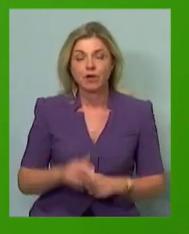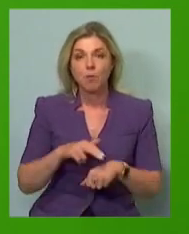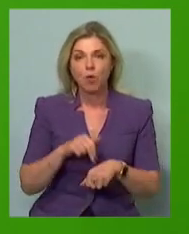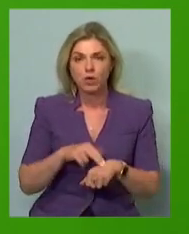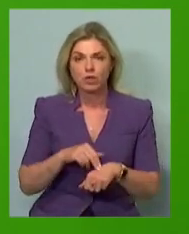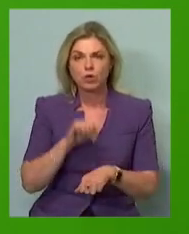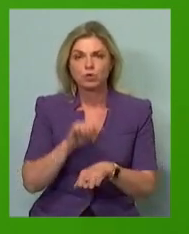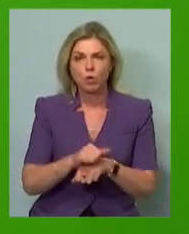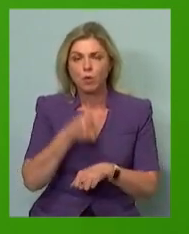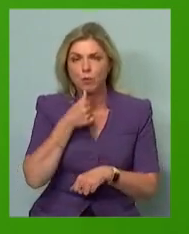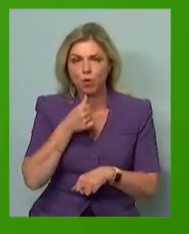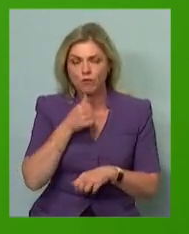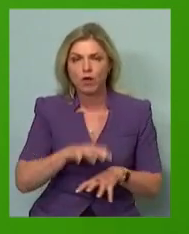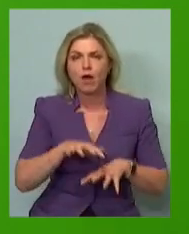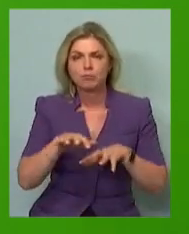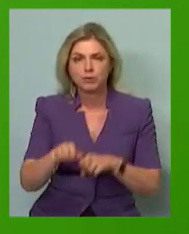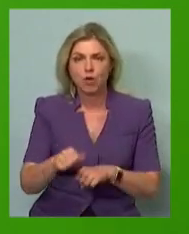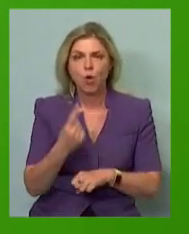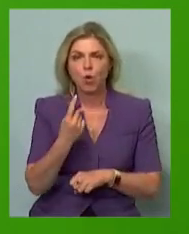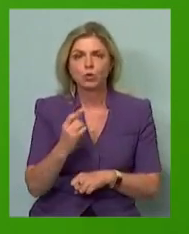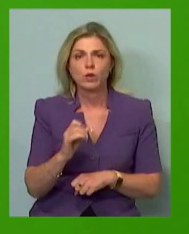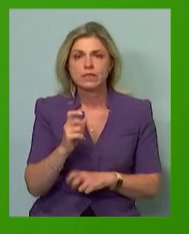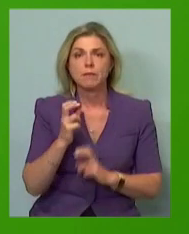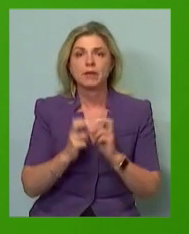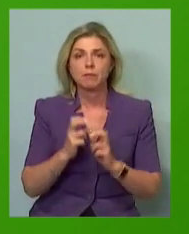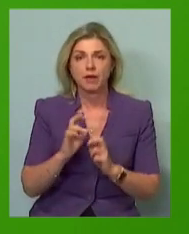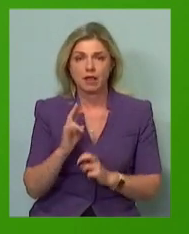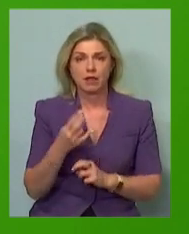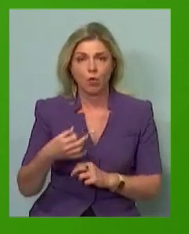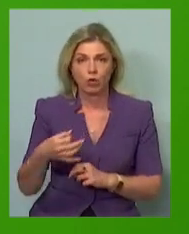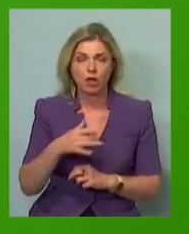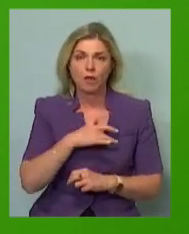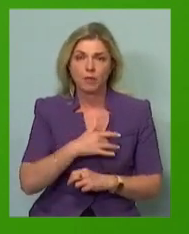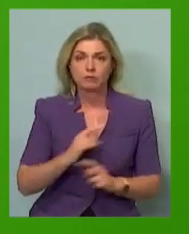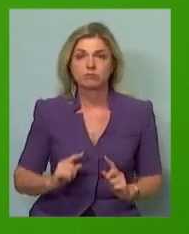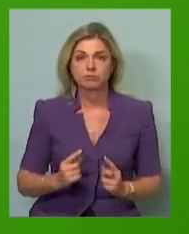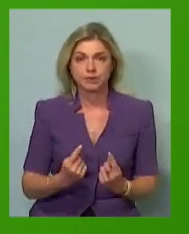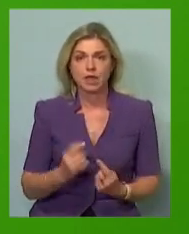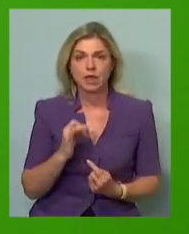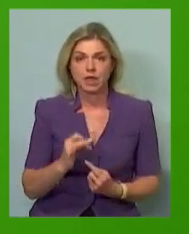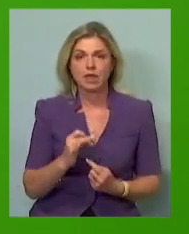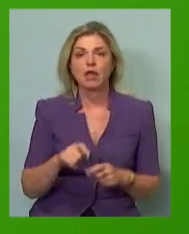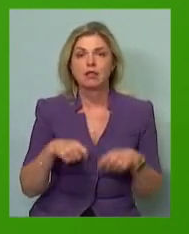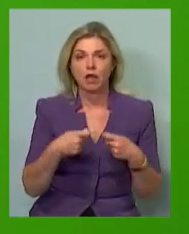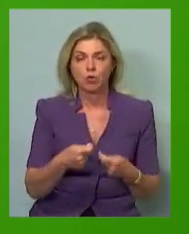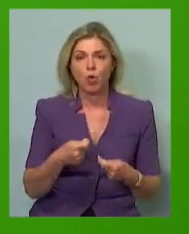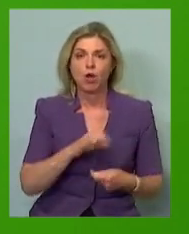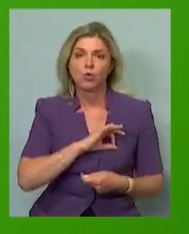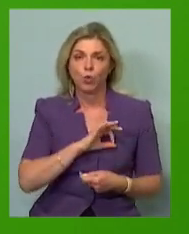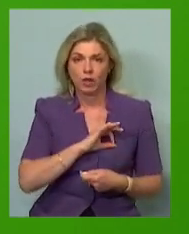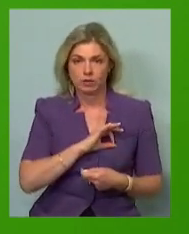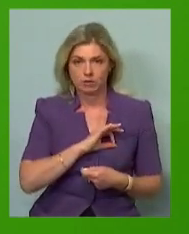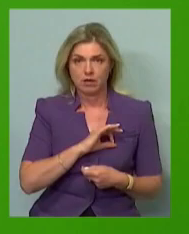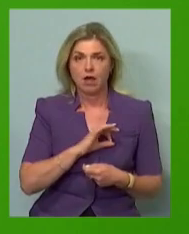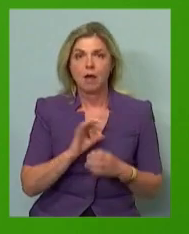Поліція зупинила спробу рейдерського захоплення одного з підприємств Миколаївщини. Підозрюваних затримали та надають правову оцінку їхнім